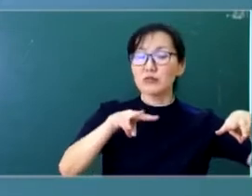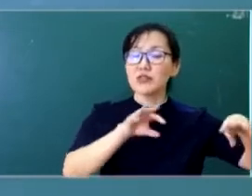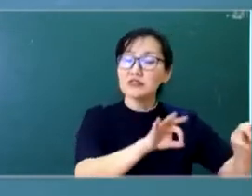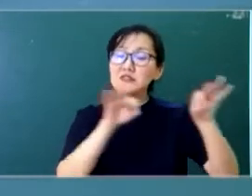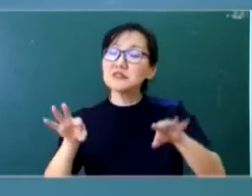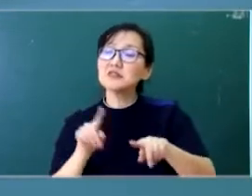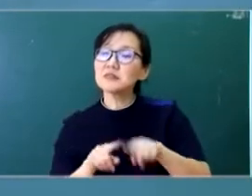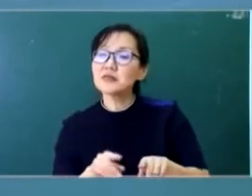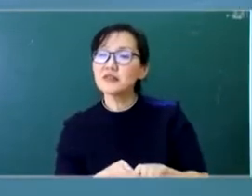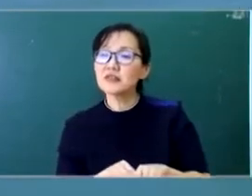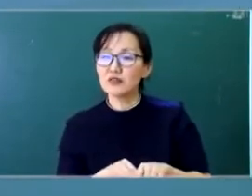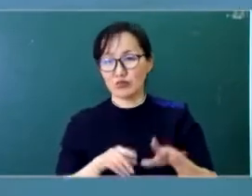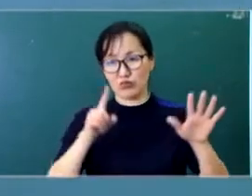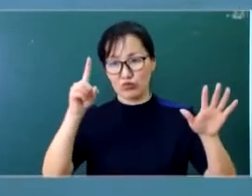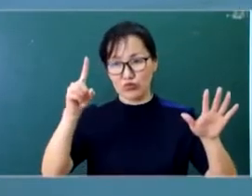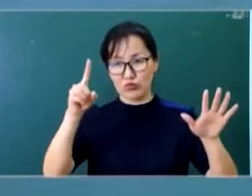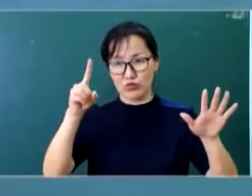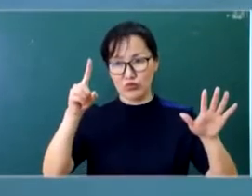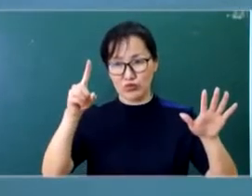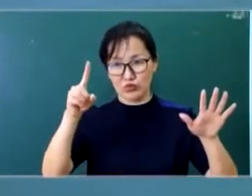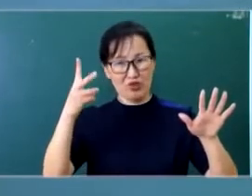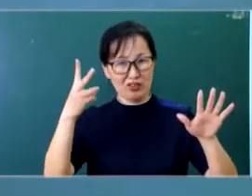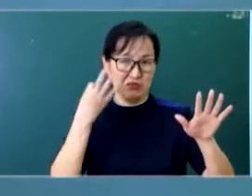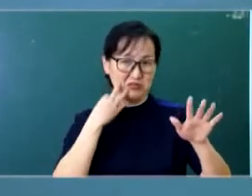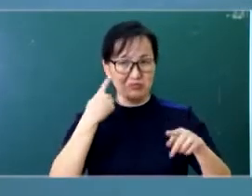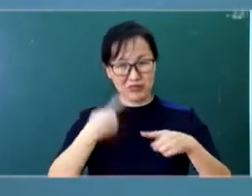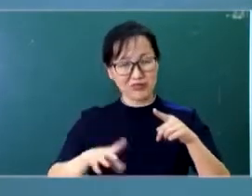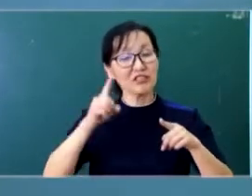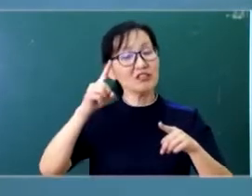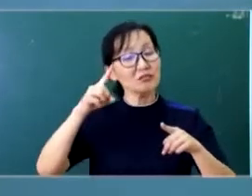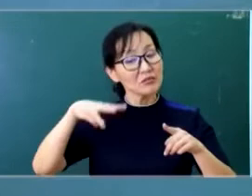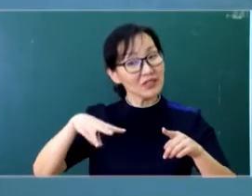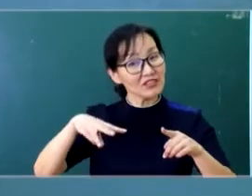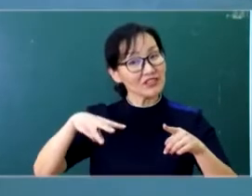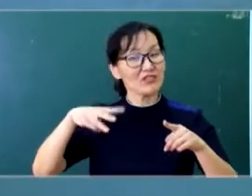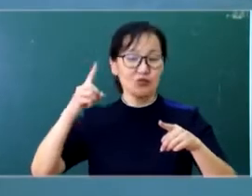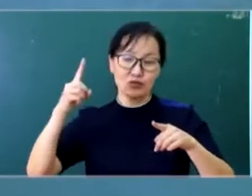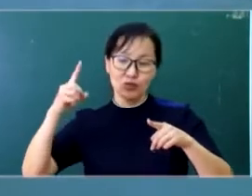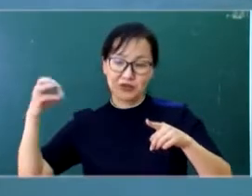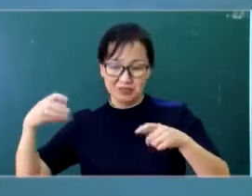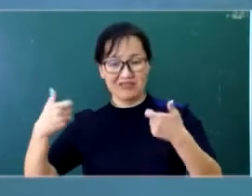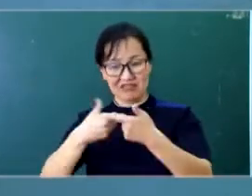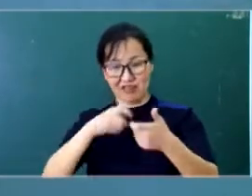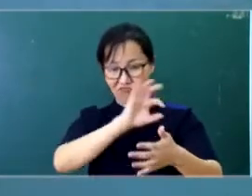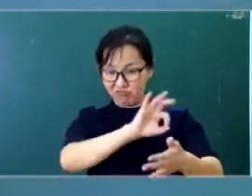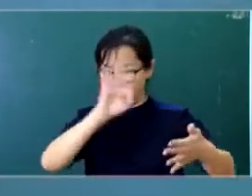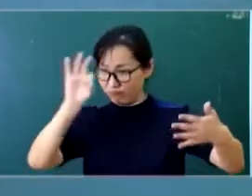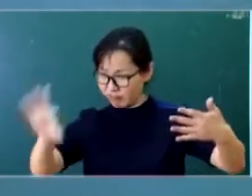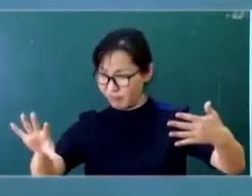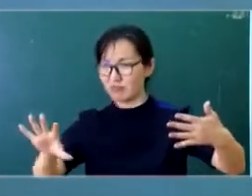За, тэгвэл 1 бүхэл 100-ийн 28 метрийг энгийн бутархаагаар бид нар арвтын бутархаагаар